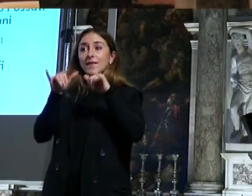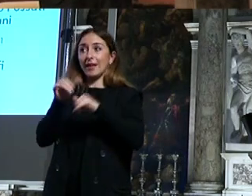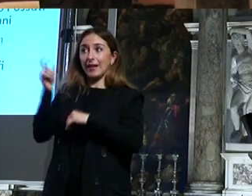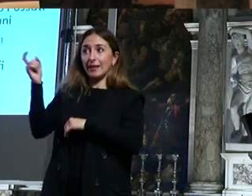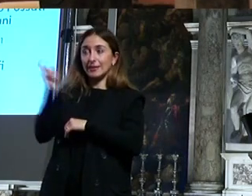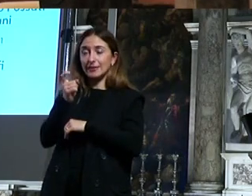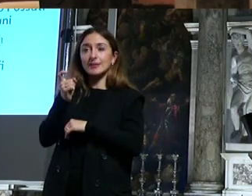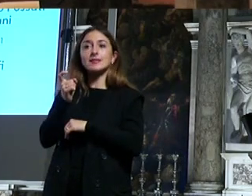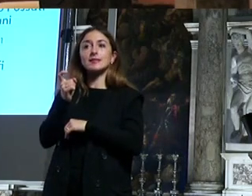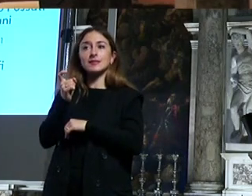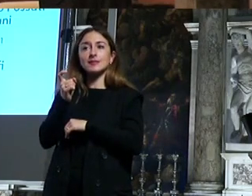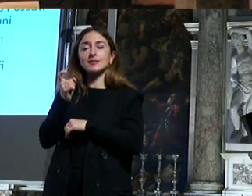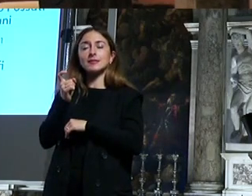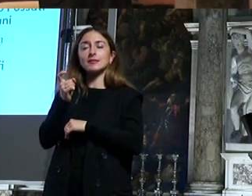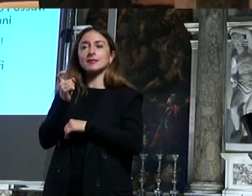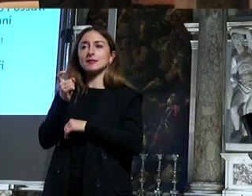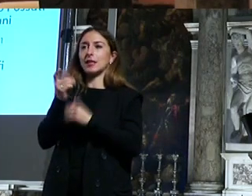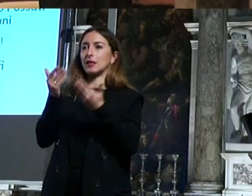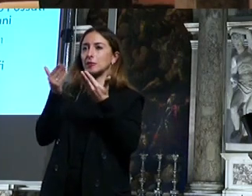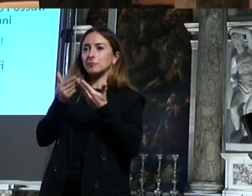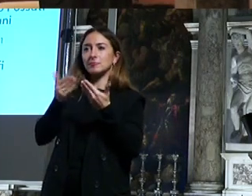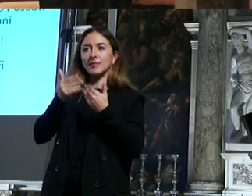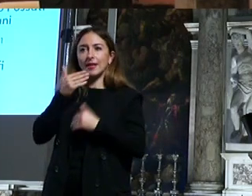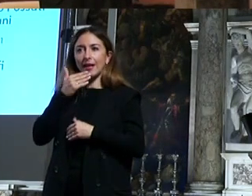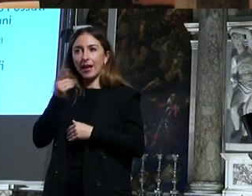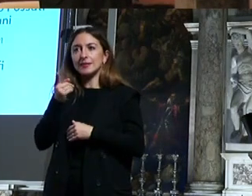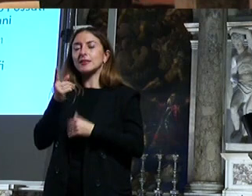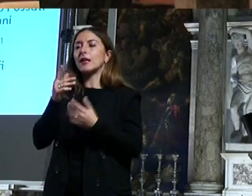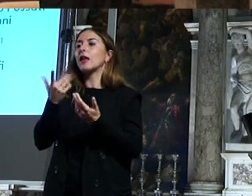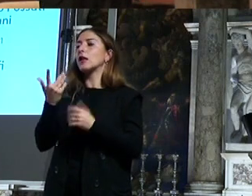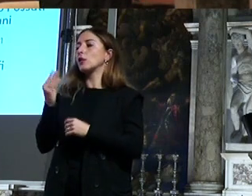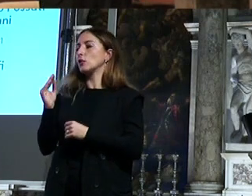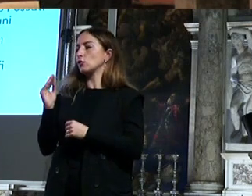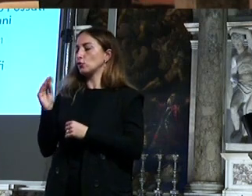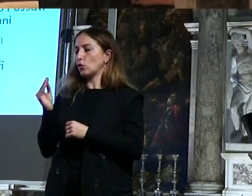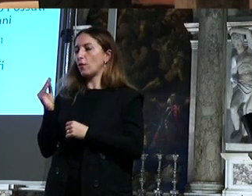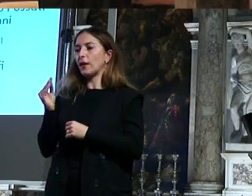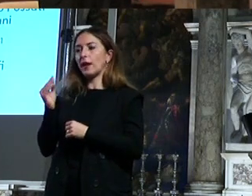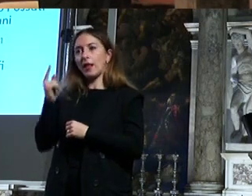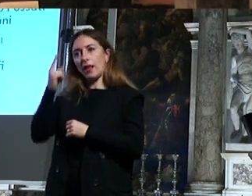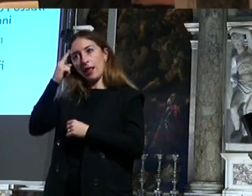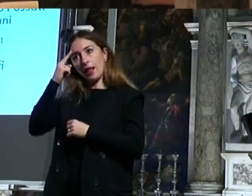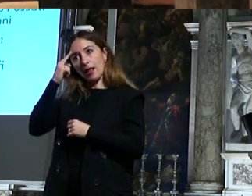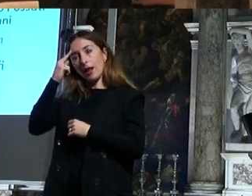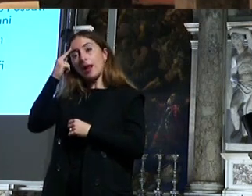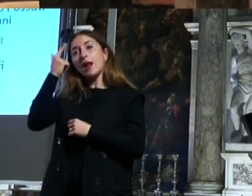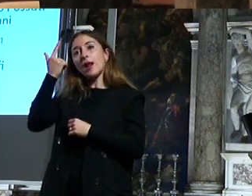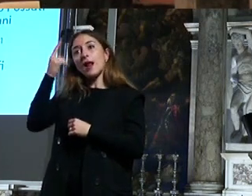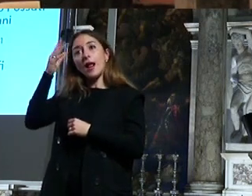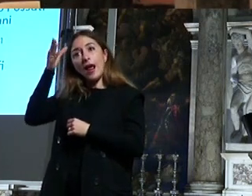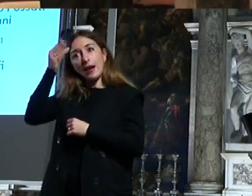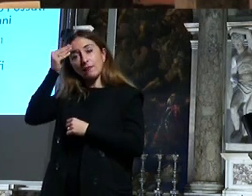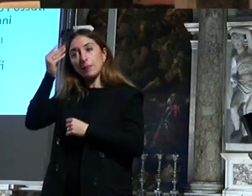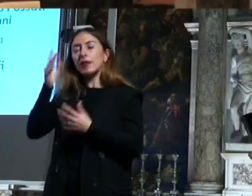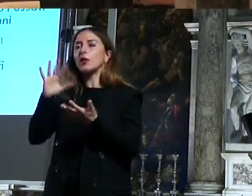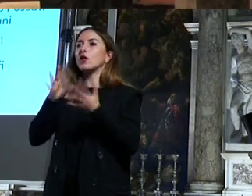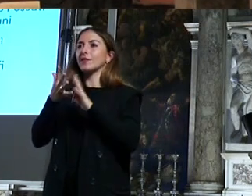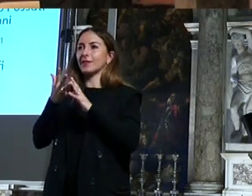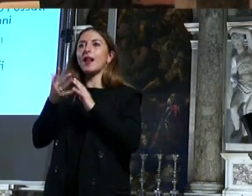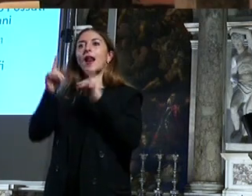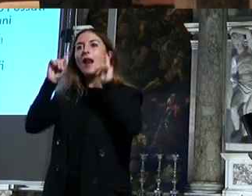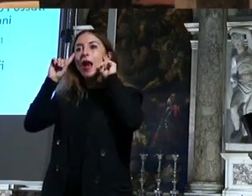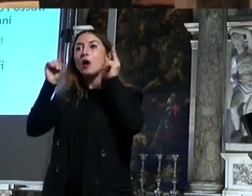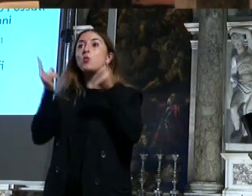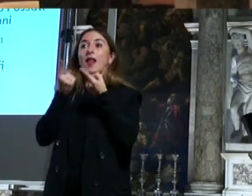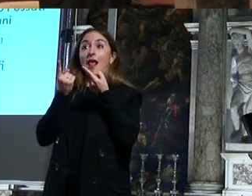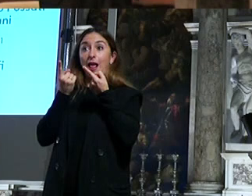attraverso lo studio, si è emancipato dalla condizione di ragazzino analfabeta in un paese estraneo e si è infine laureato all'Università Ca'